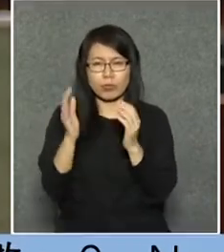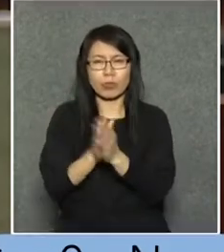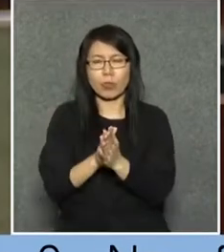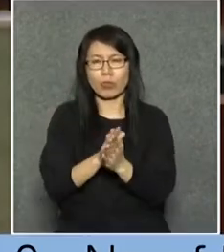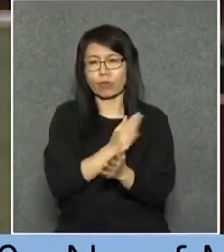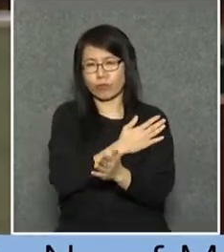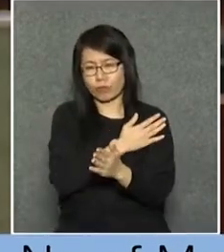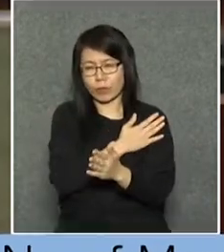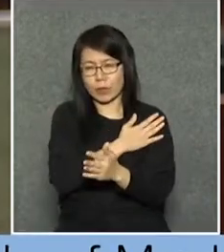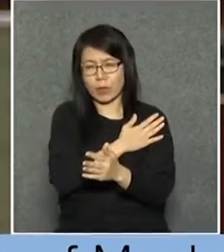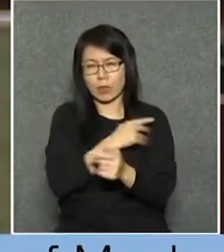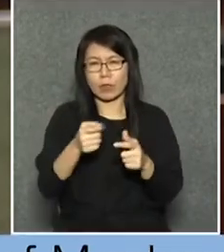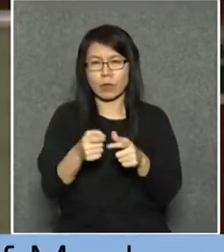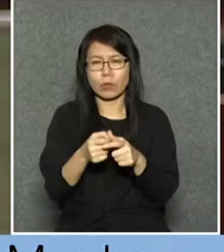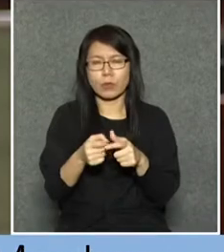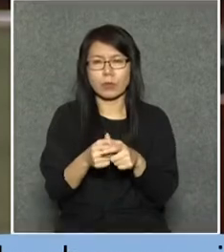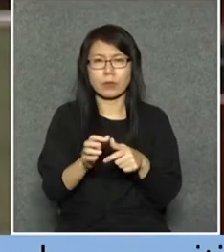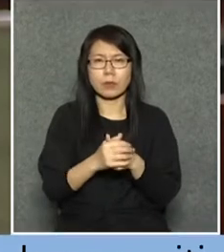有的